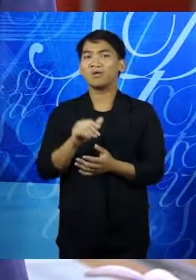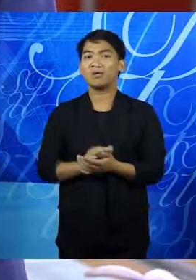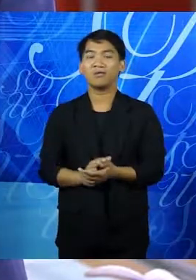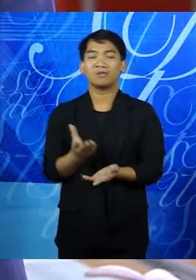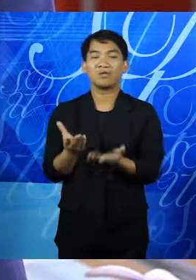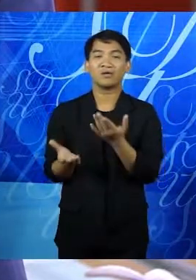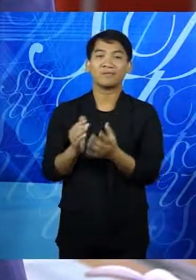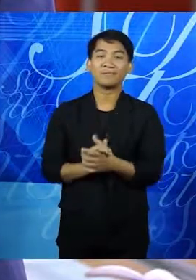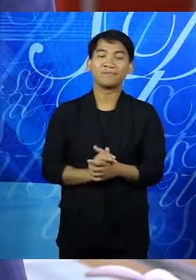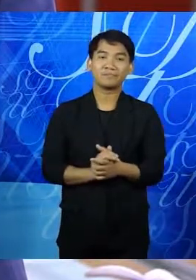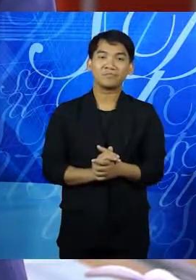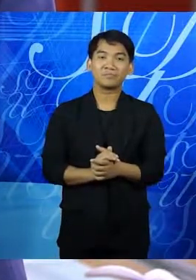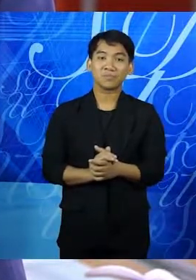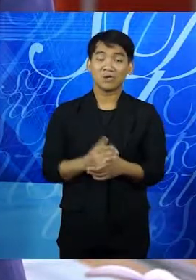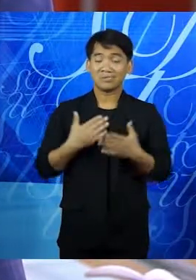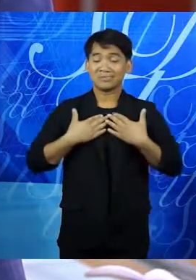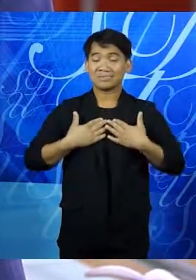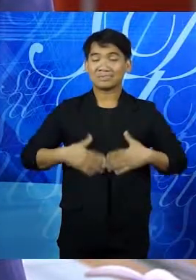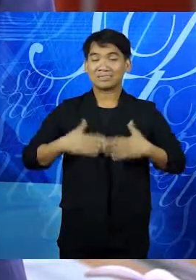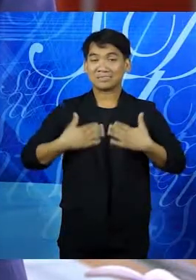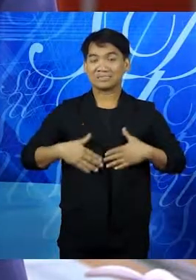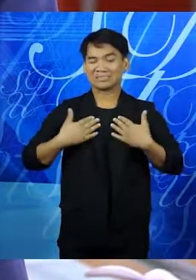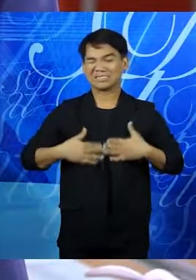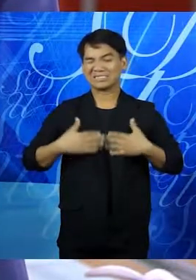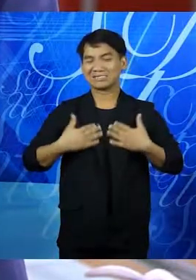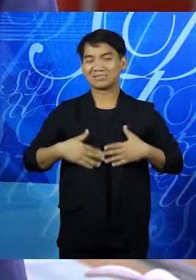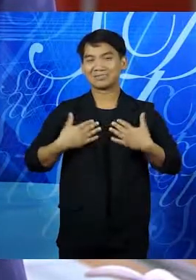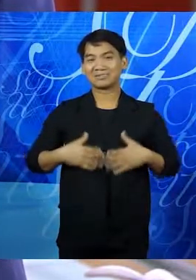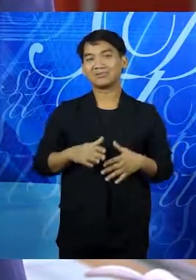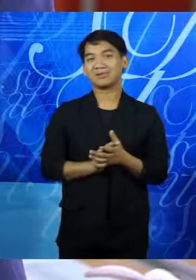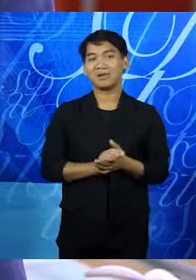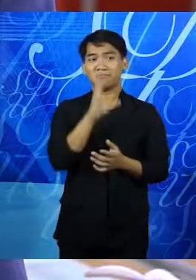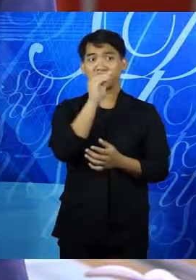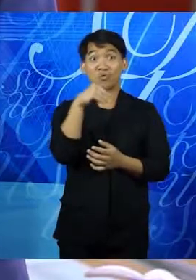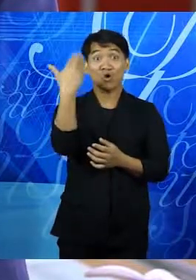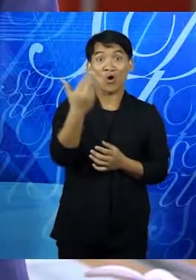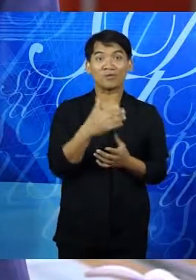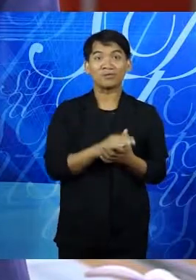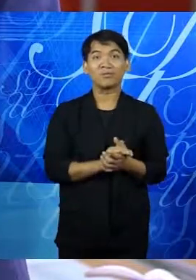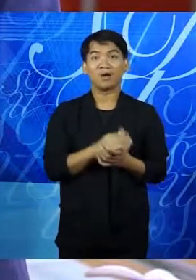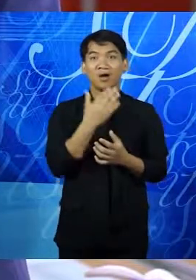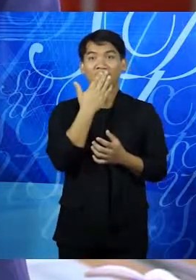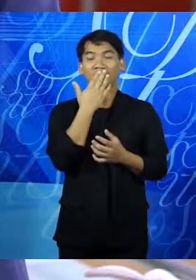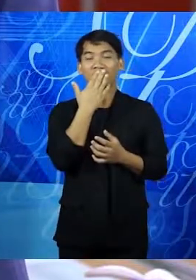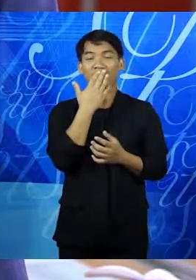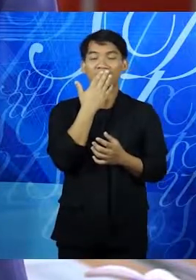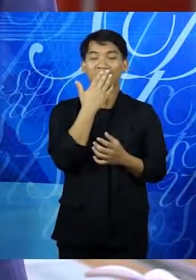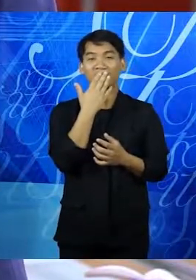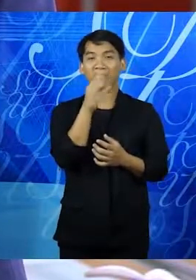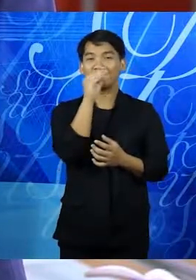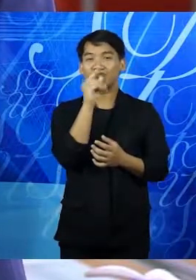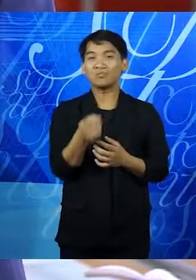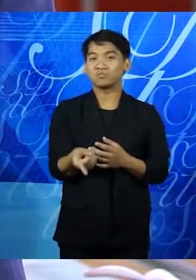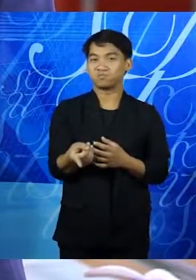าผู้ฝึกก็ตามแต่เนี่ยนะคะต้องใจเย็นๆในการที่จะฝึกแล้วอย่าชิงพูดก่อนเด็กนะคะเราจะต้องดี